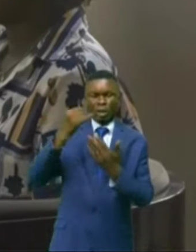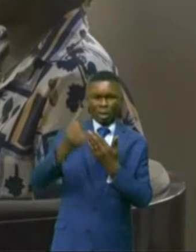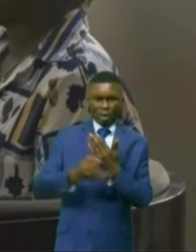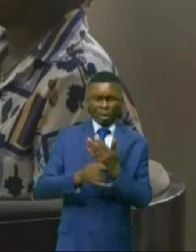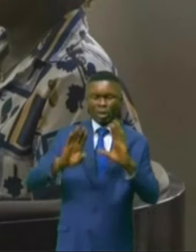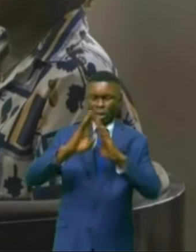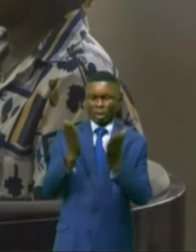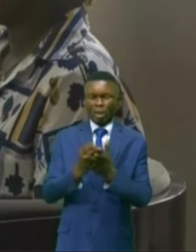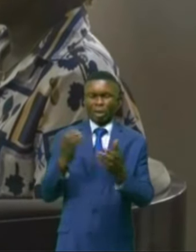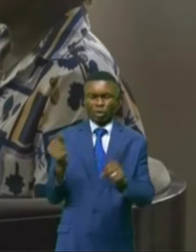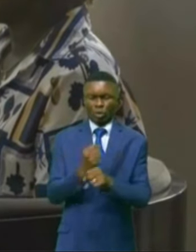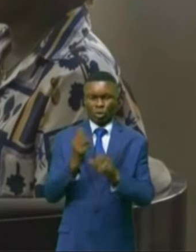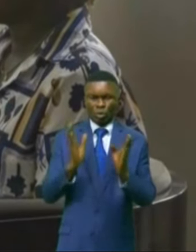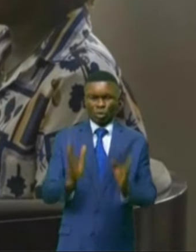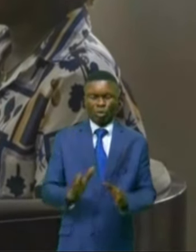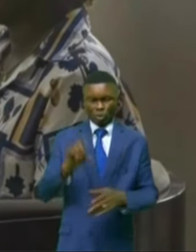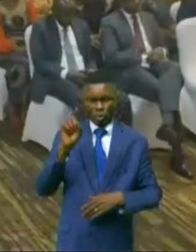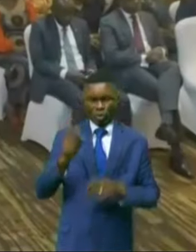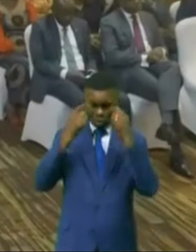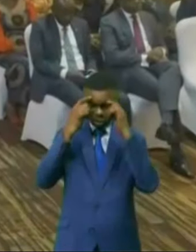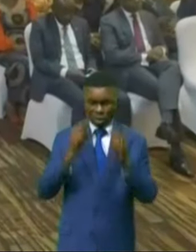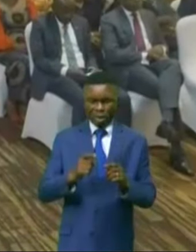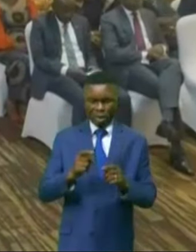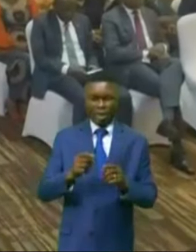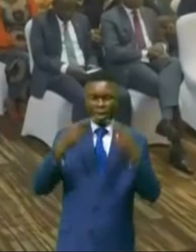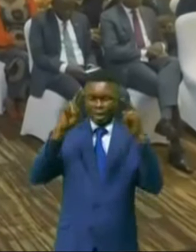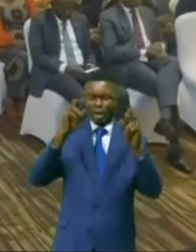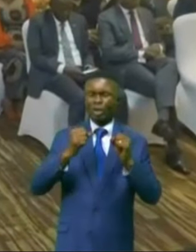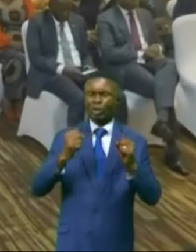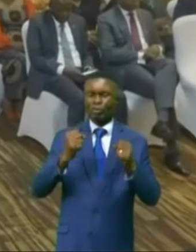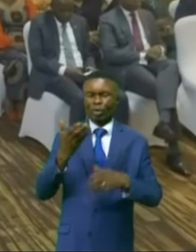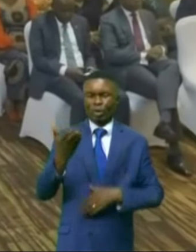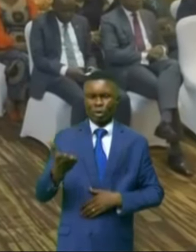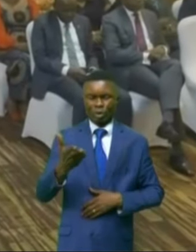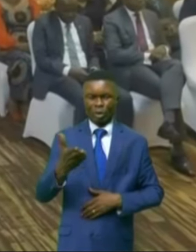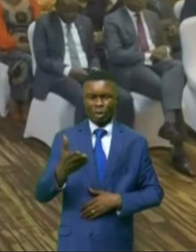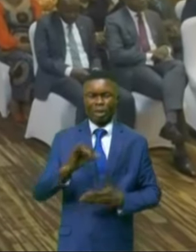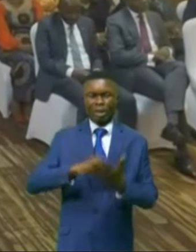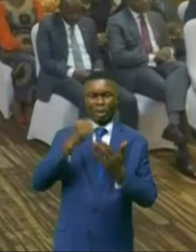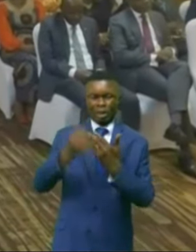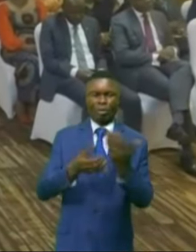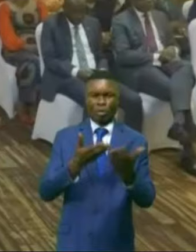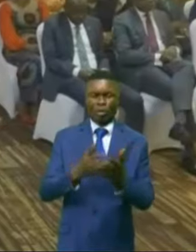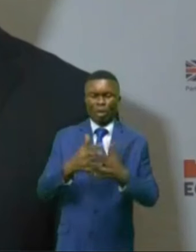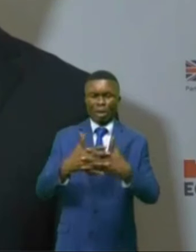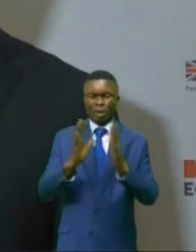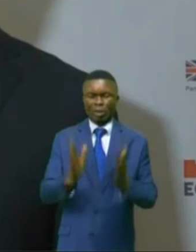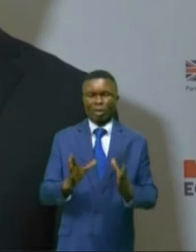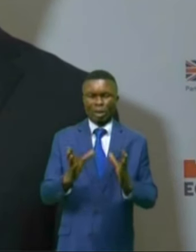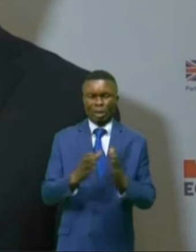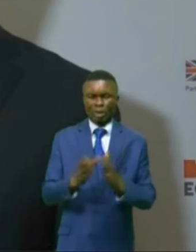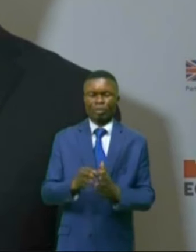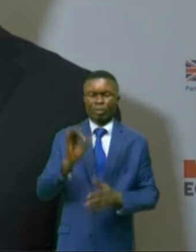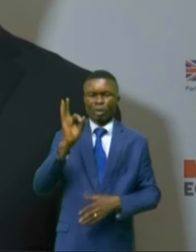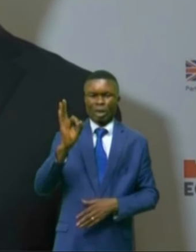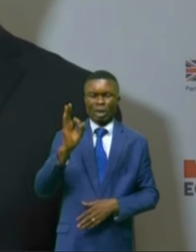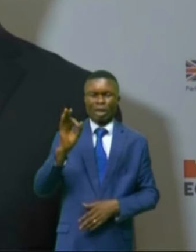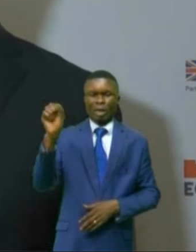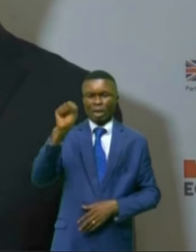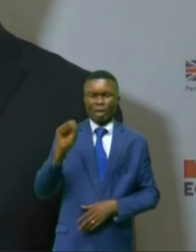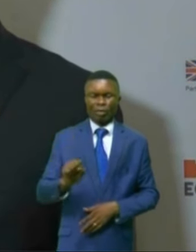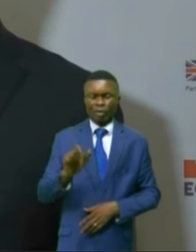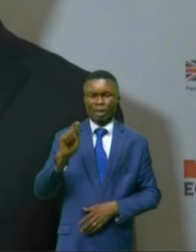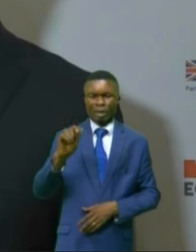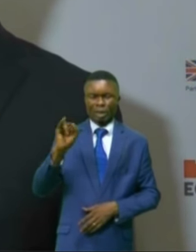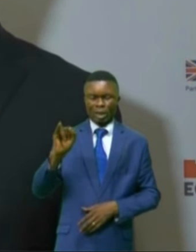les acteurs sont d'avis que c'est une grande réussite. Et grâce à ce projet, à ce partenariat avec FSDA, nous avons pu